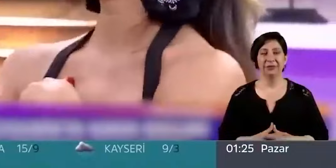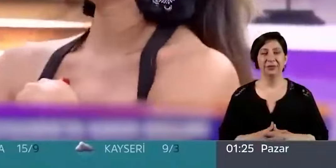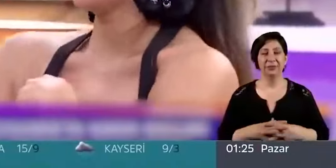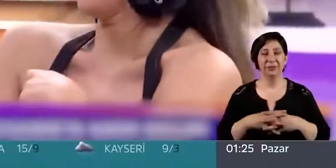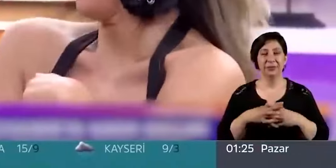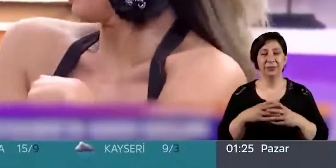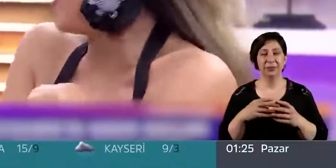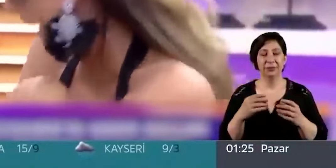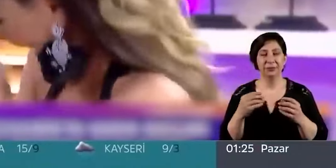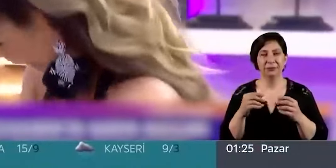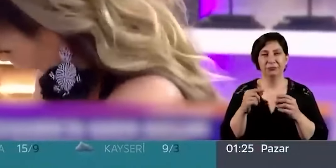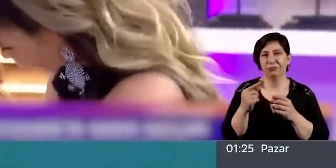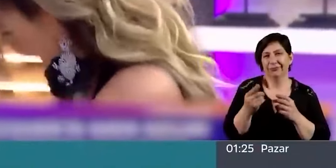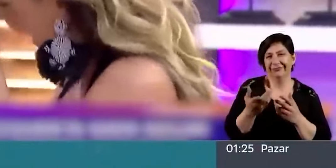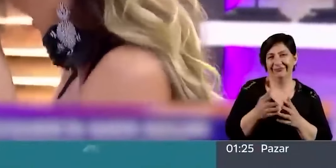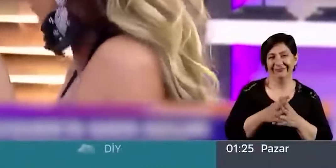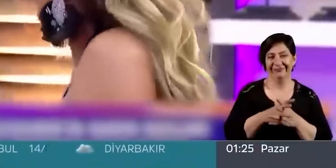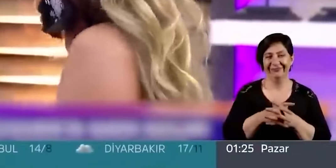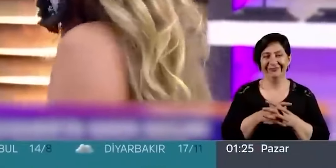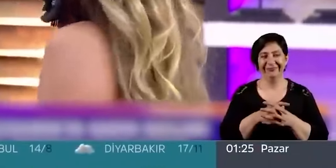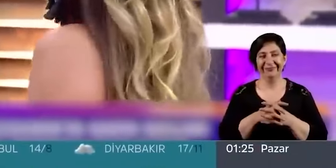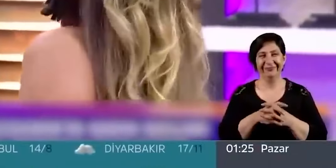Bu ne? Bu ne o?